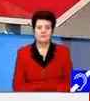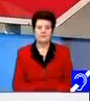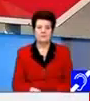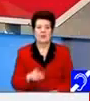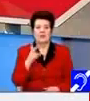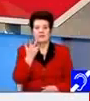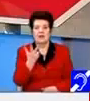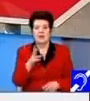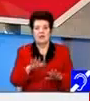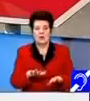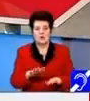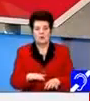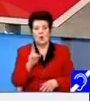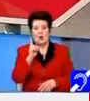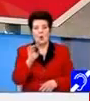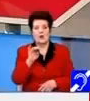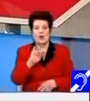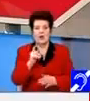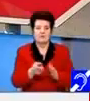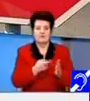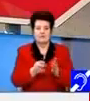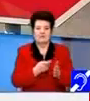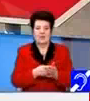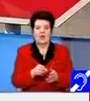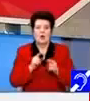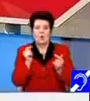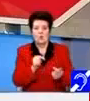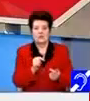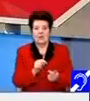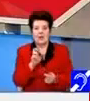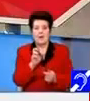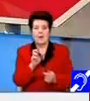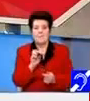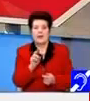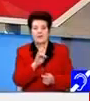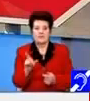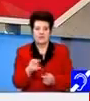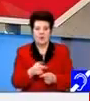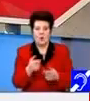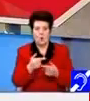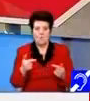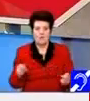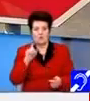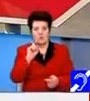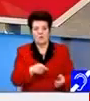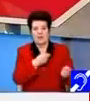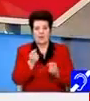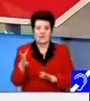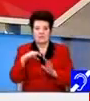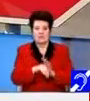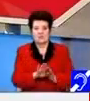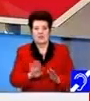3 locuitori ai orașului Comrat sunt cercetați penal pentru contrabandă cu mărfuri de larg consum. Ei procurau bunuri din Ucraina și le